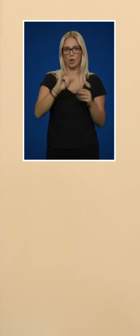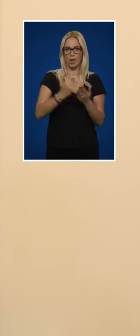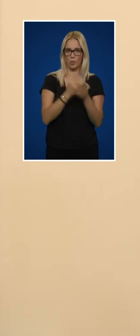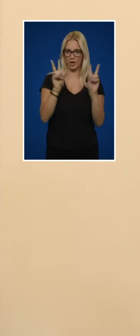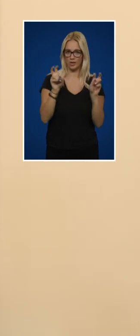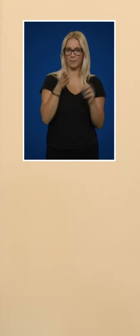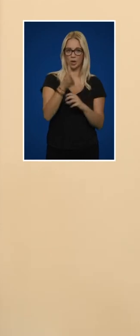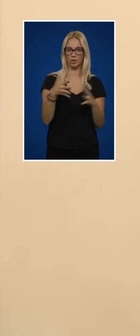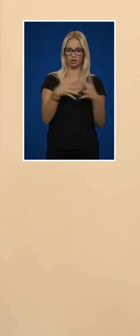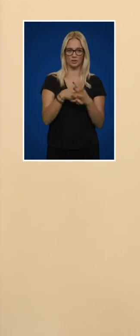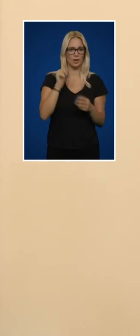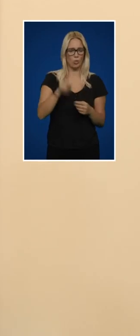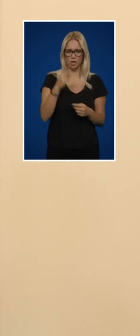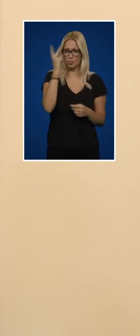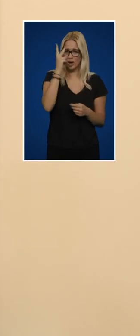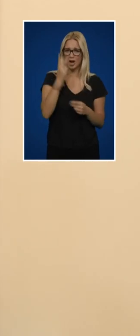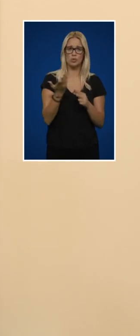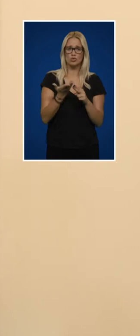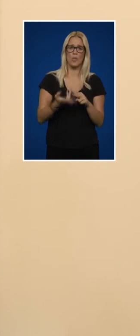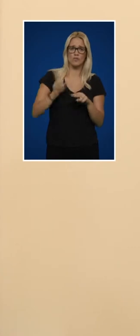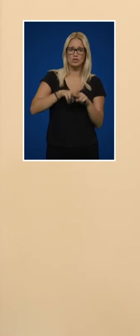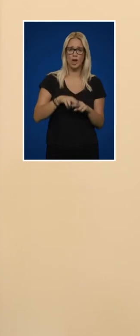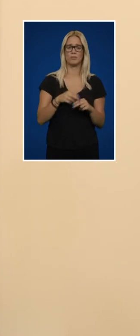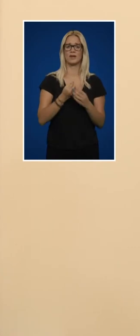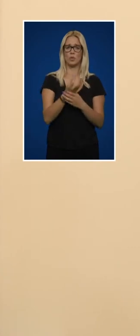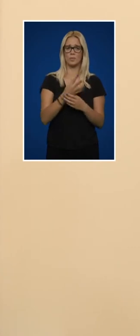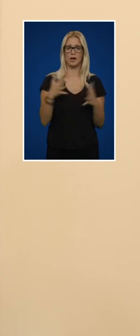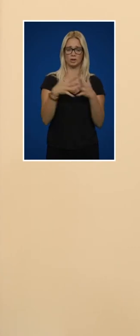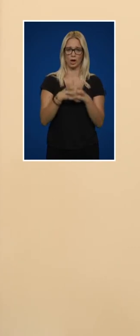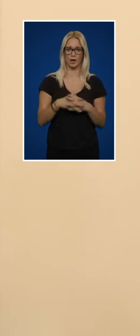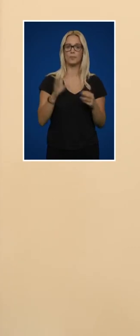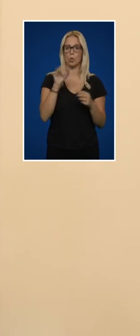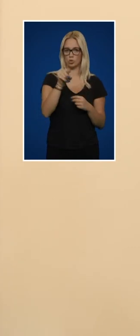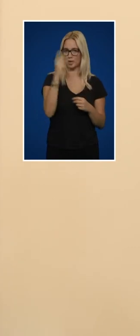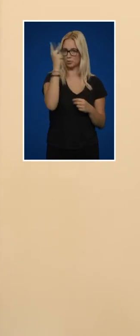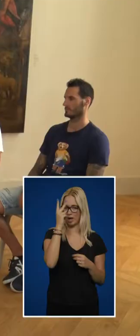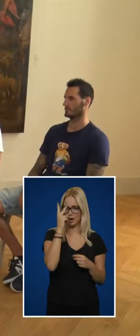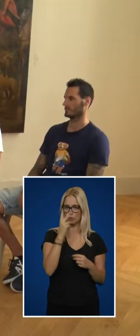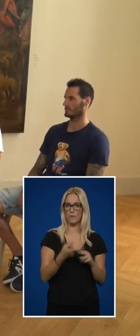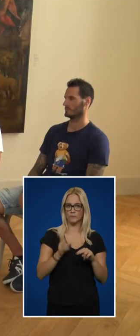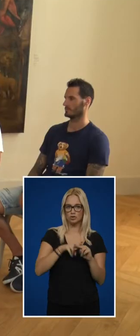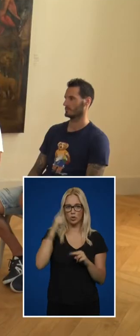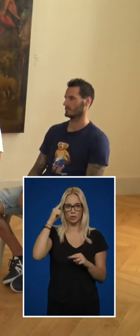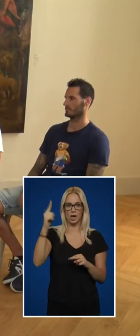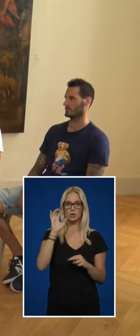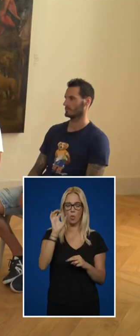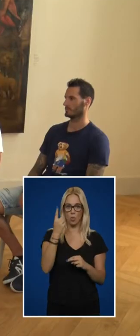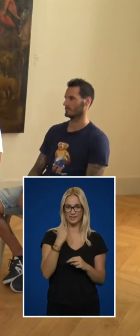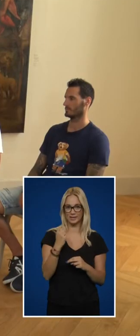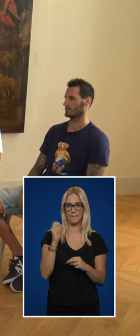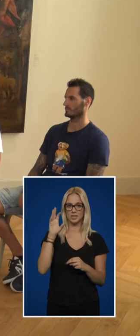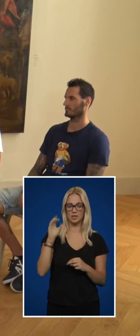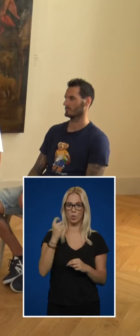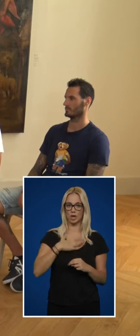kod građanstva, morat ćemo naravno onda i s ciljem što više informirati građane. O tome ćemo